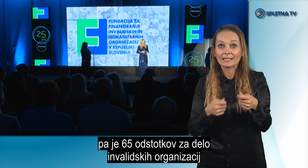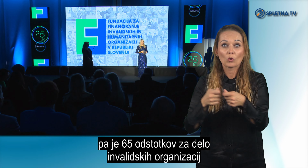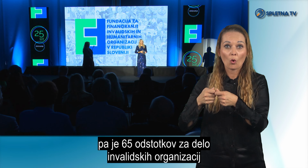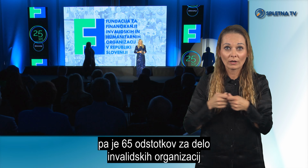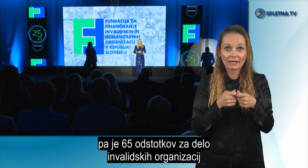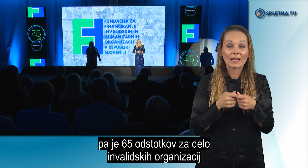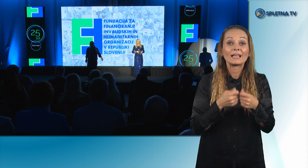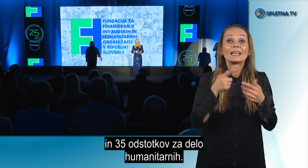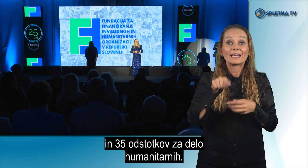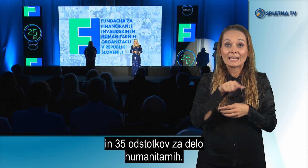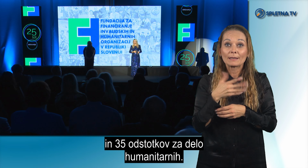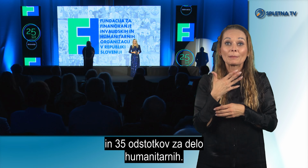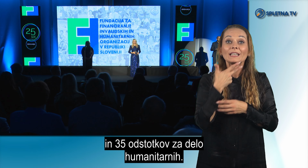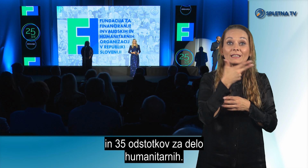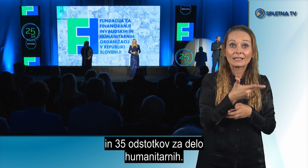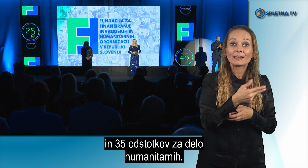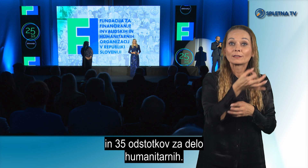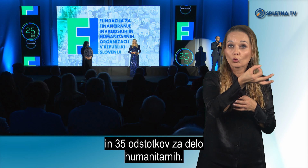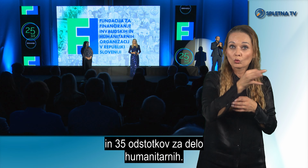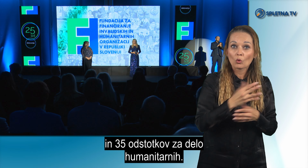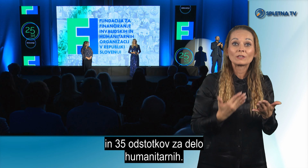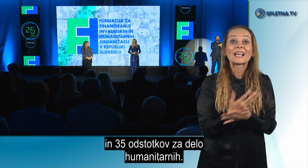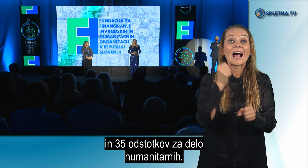35% za delo humanitarnih.